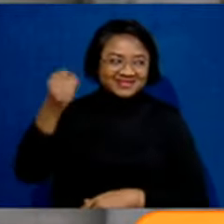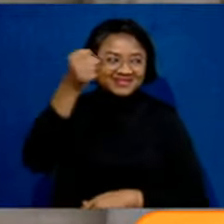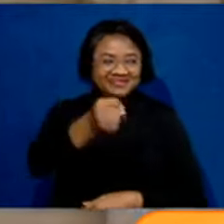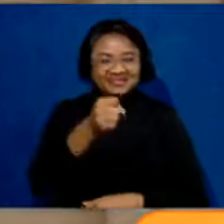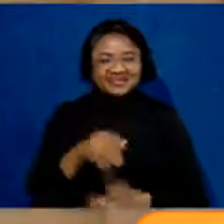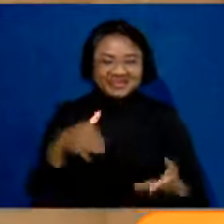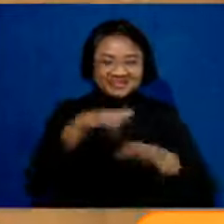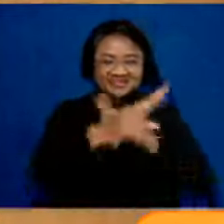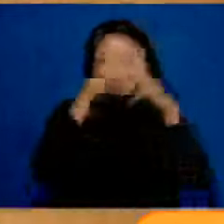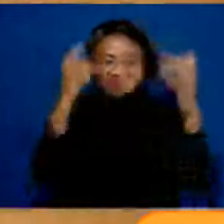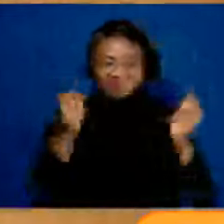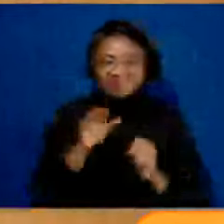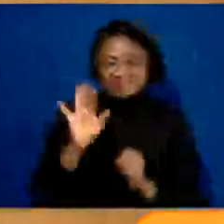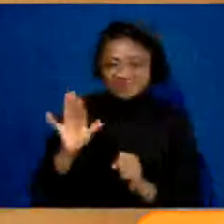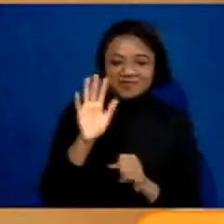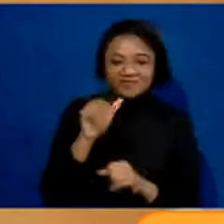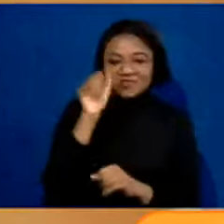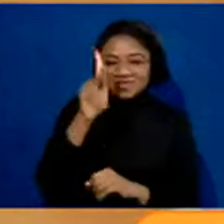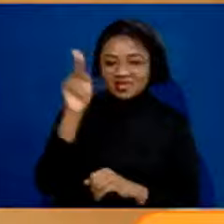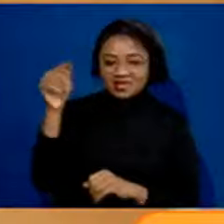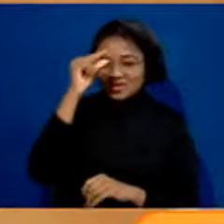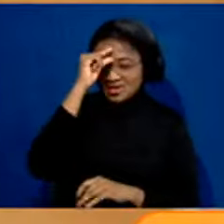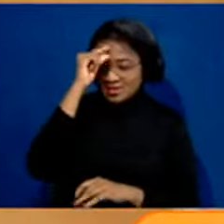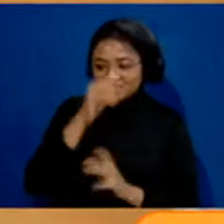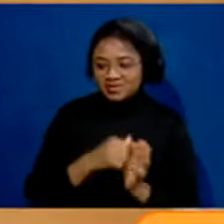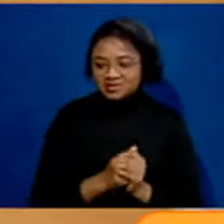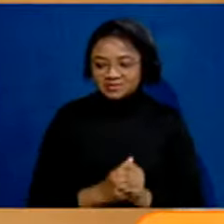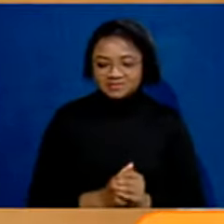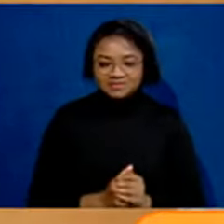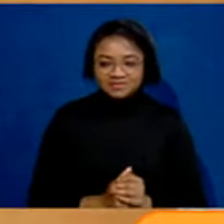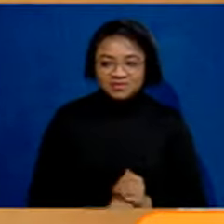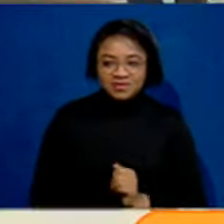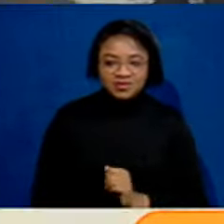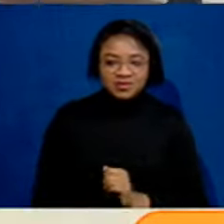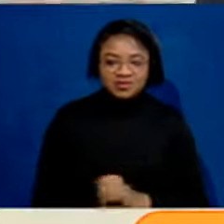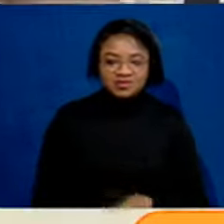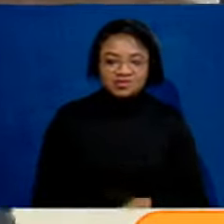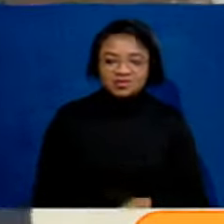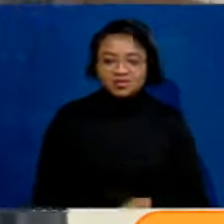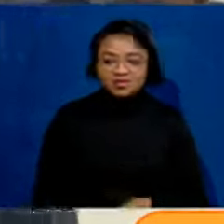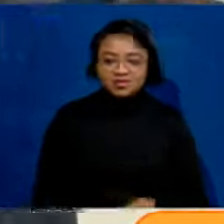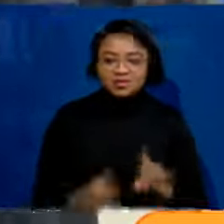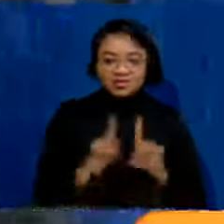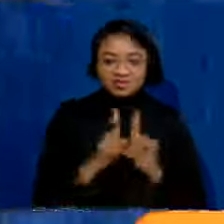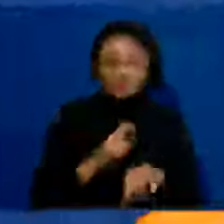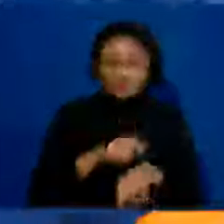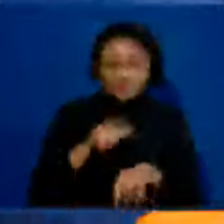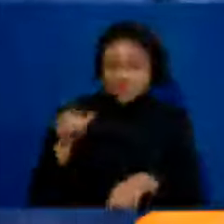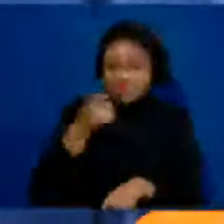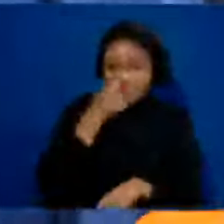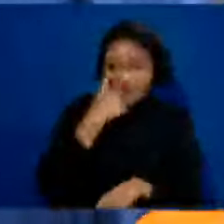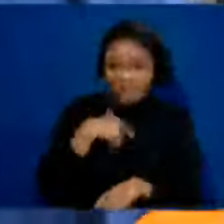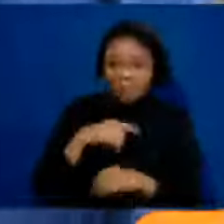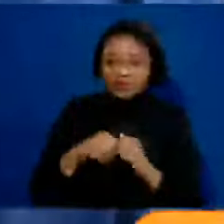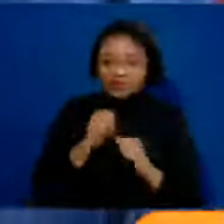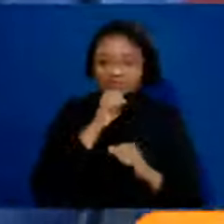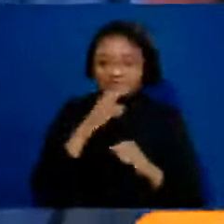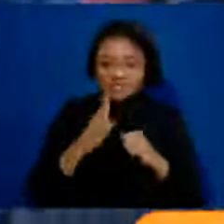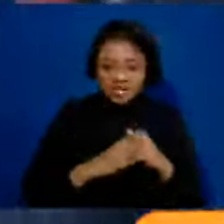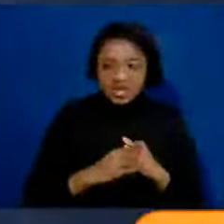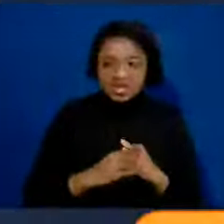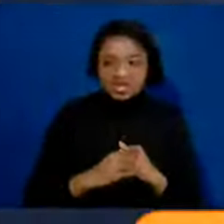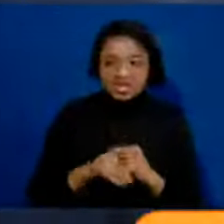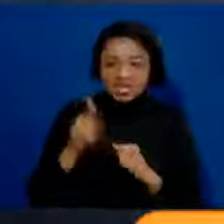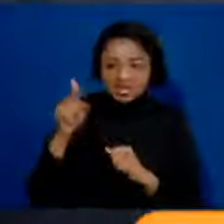mwenza wa rais wa muungano wa Kenya Kwanza. Akiwa na umri wa miaka 59, Rigathi Gachagua, ambaye ana shahada ya sanaa na ya sayansi ya